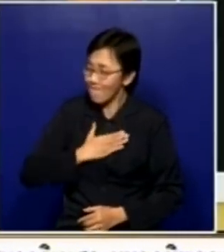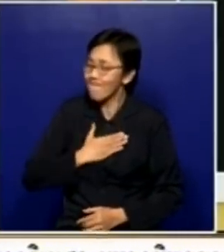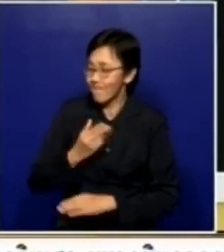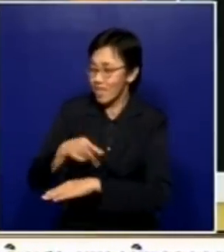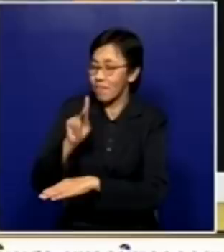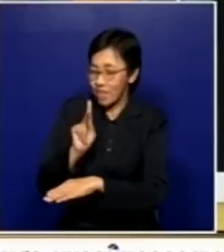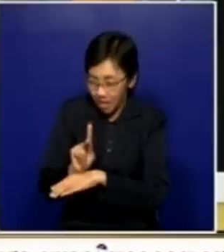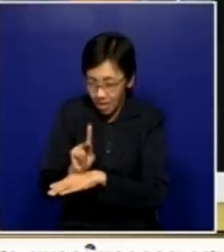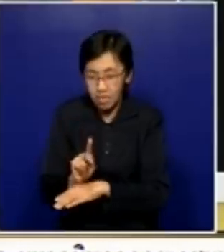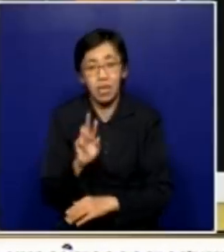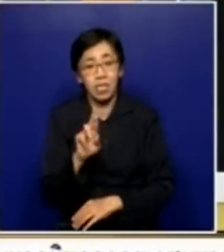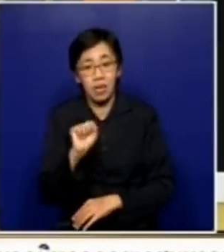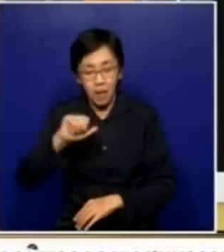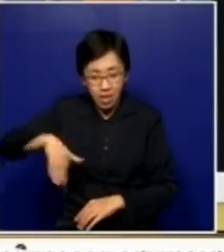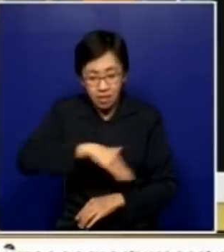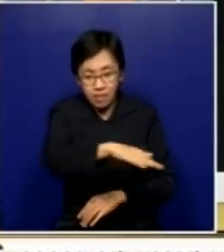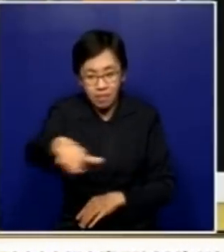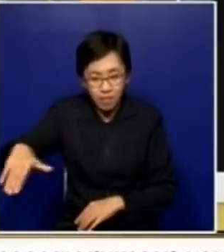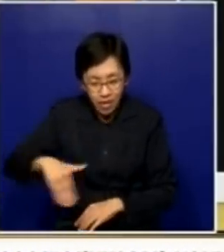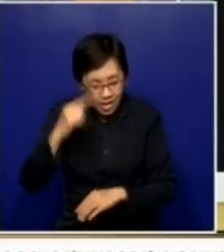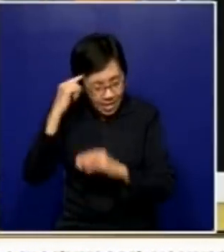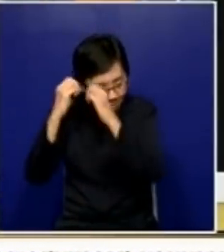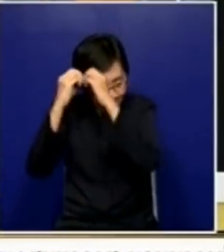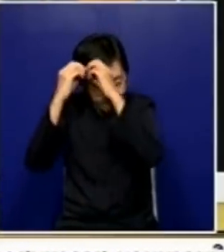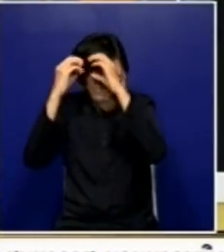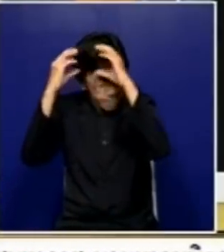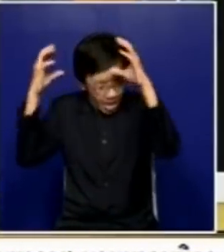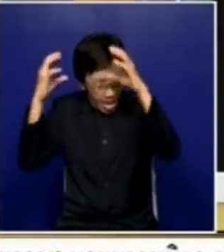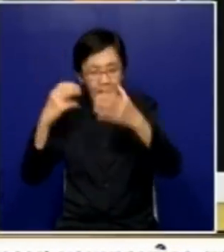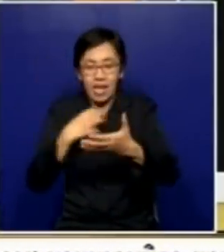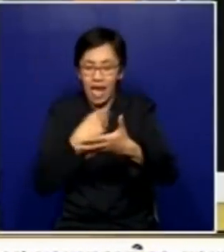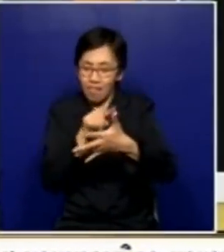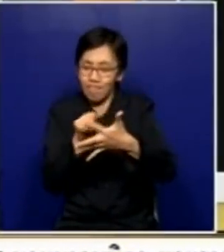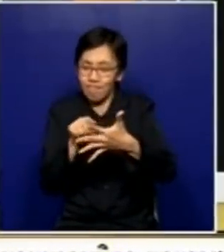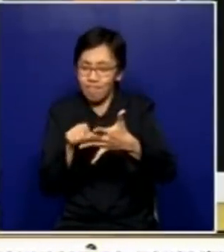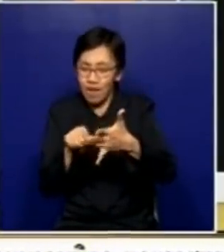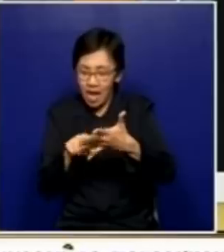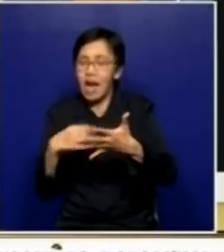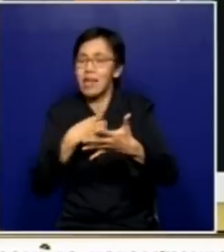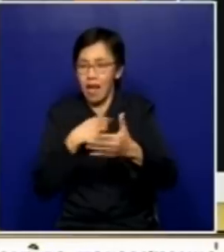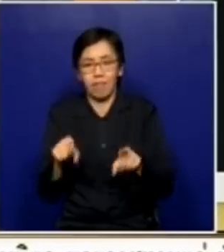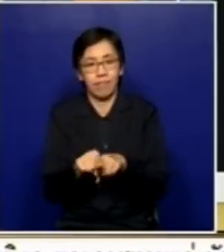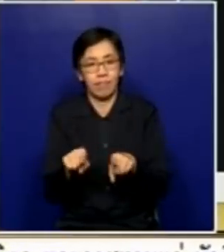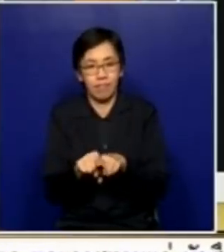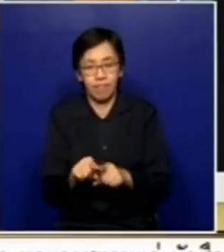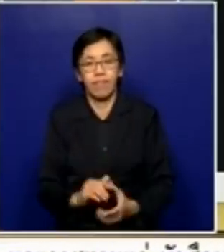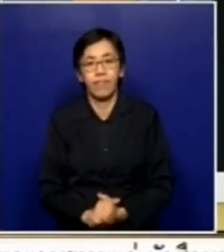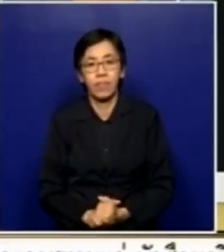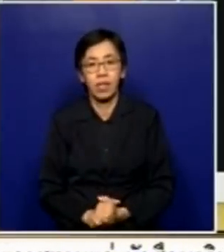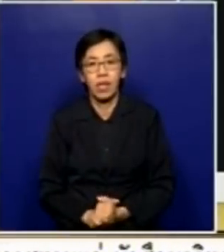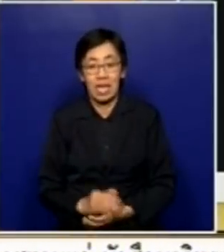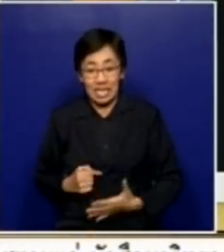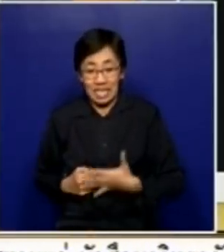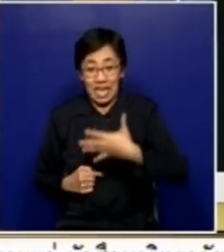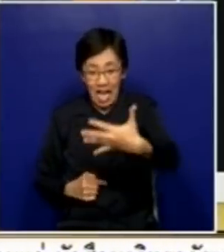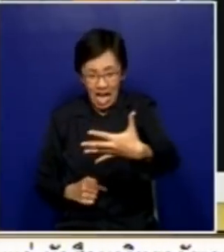ทสมาชิก แลท avanz. teh ภhanต่กมคามฝันทอยากจะเหหักการเหมืี้เชเดวกันนี่จงเป็นข้อเรีกร้องทไมใช่เรื่องใหม่